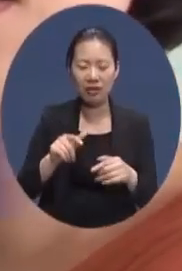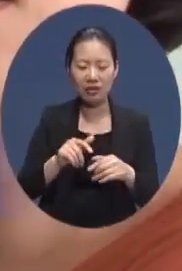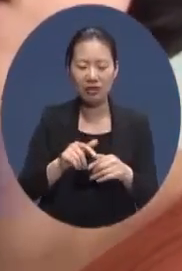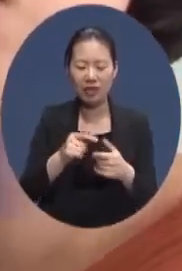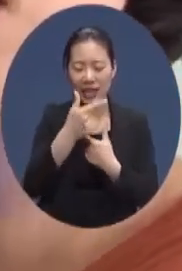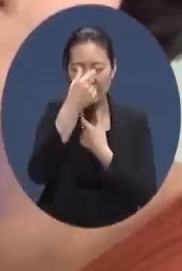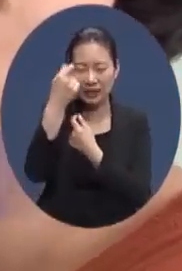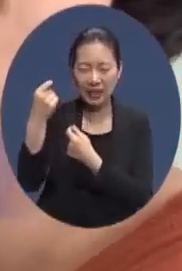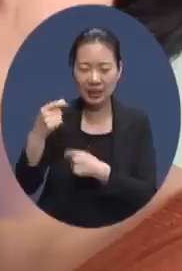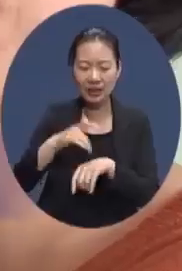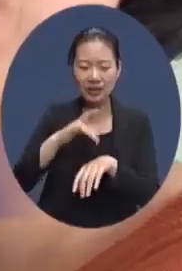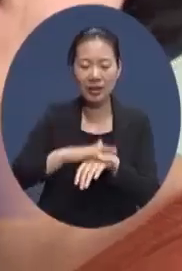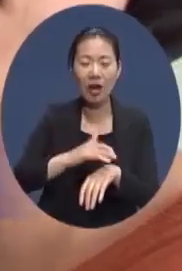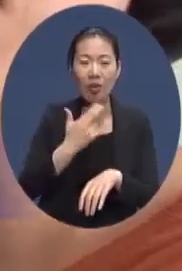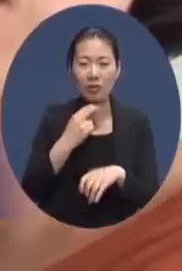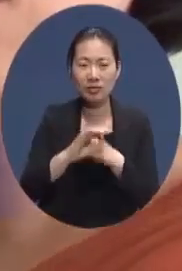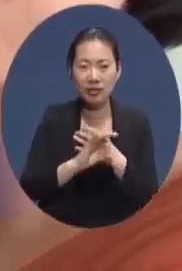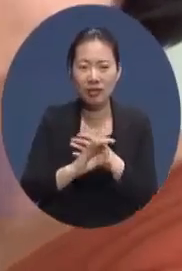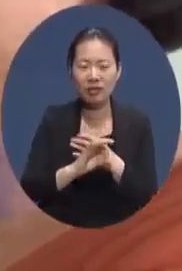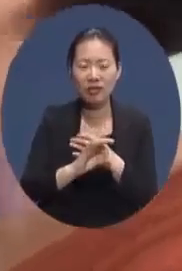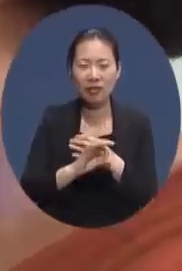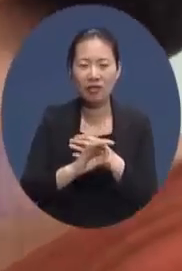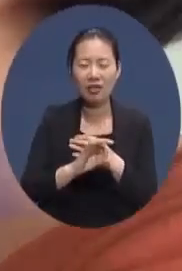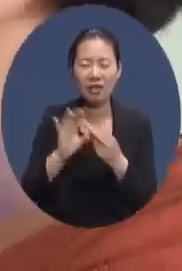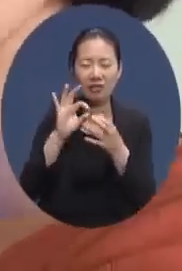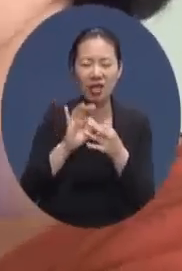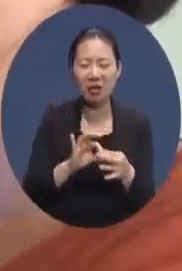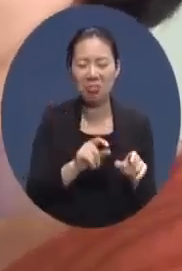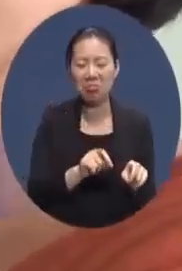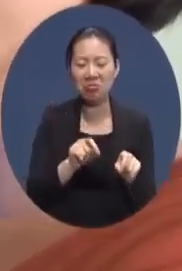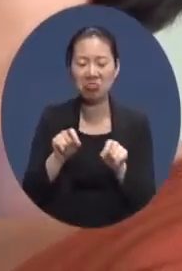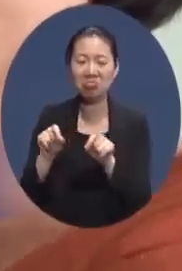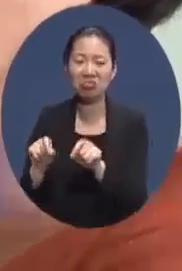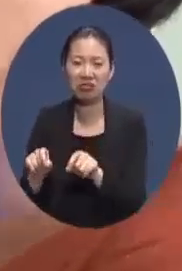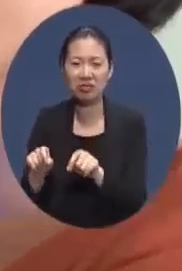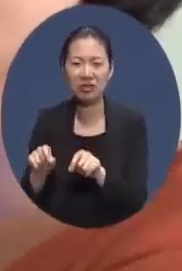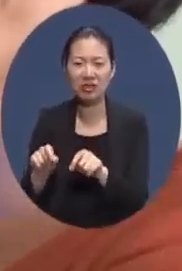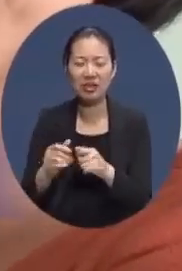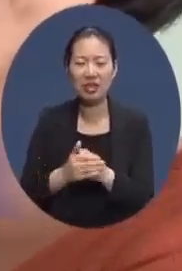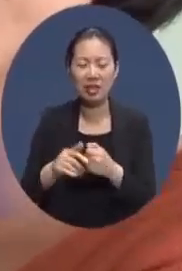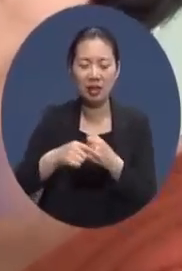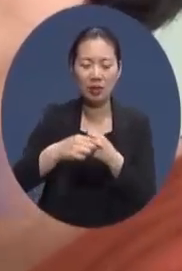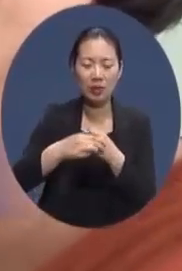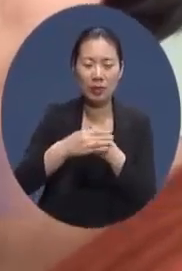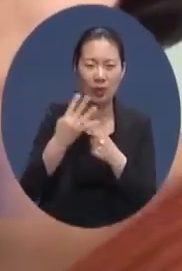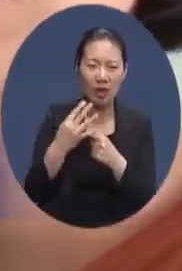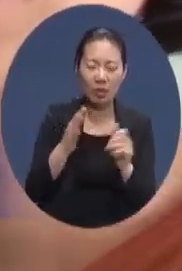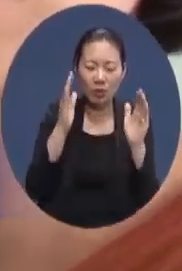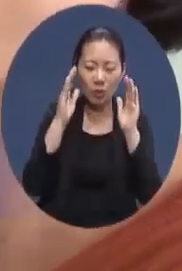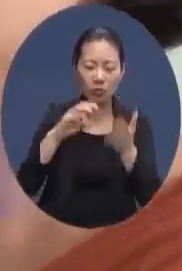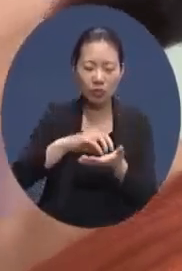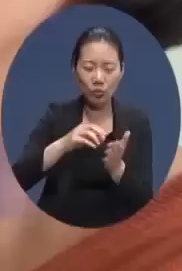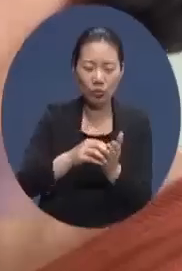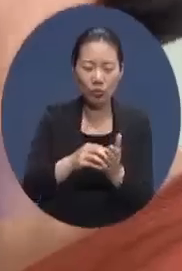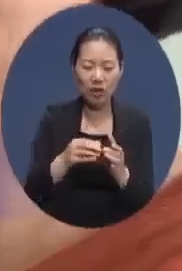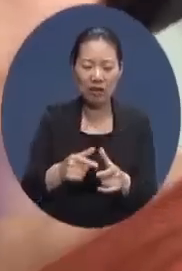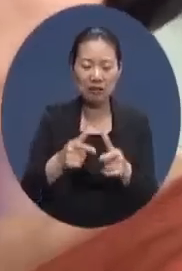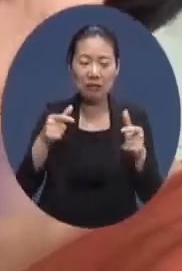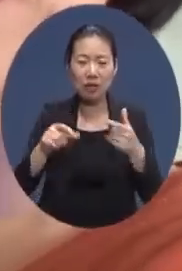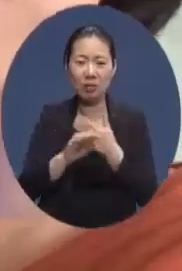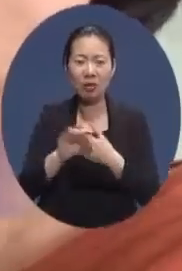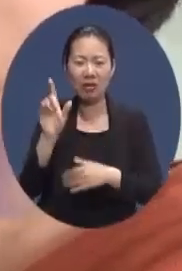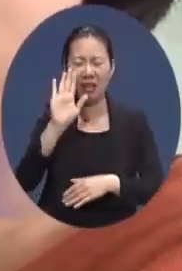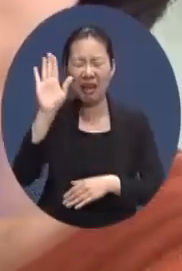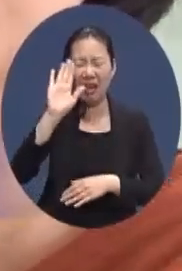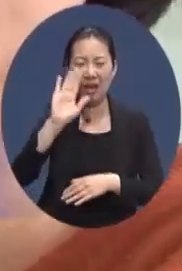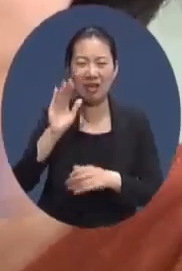제때제때 하게 하는 습관을 들이지 않으면 애들이 계속 이렇게 미루고 그러다가 이제 학년이 올라가고 학습량이 늘어나면은 더 안 하고